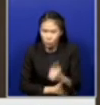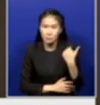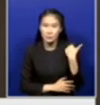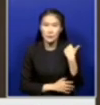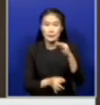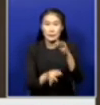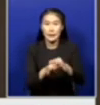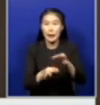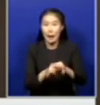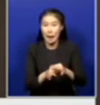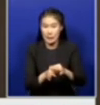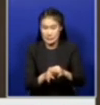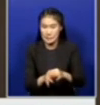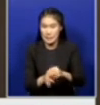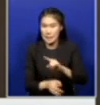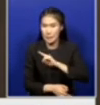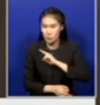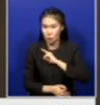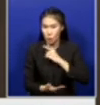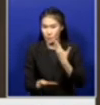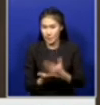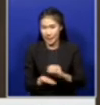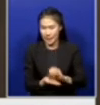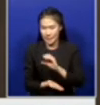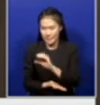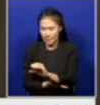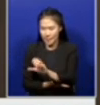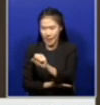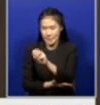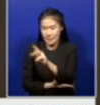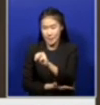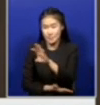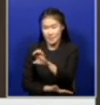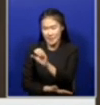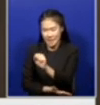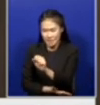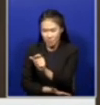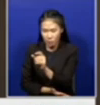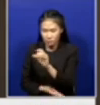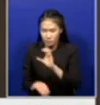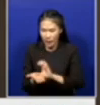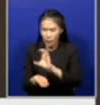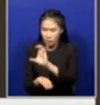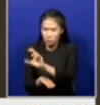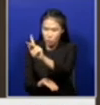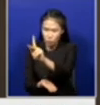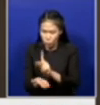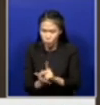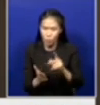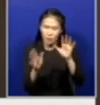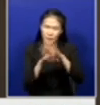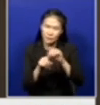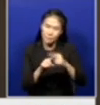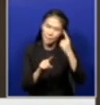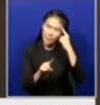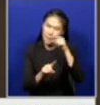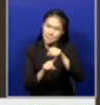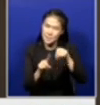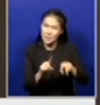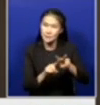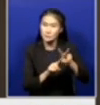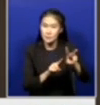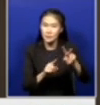ำไปให้ SME กู้ในราคาประมาณ 2% ต่อปี